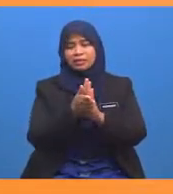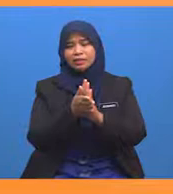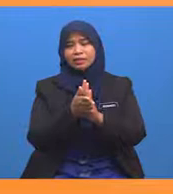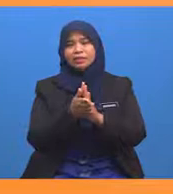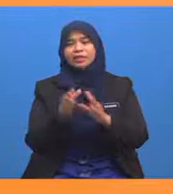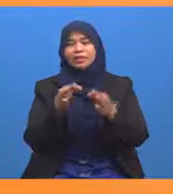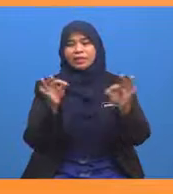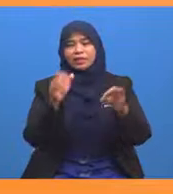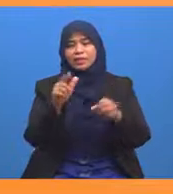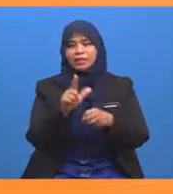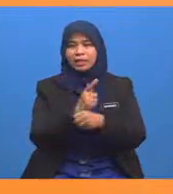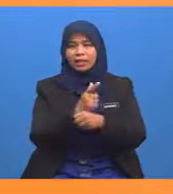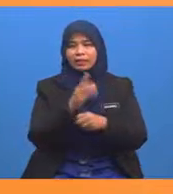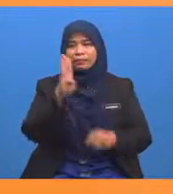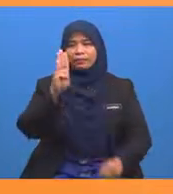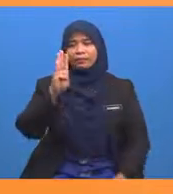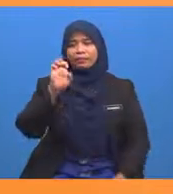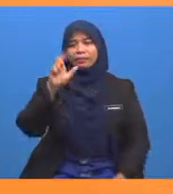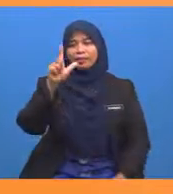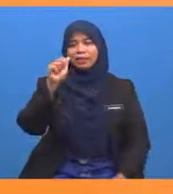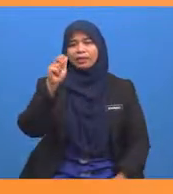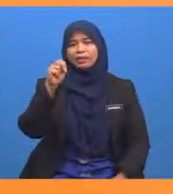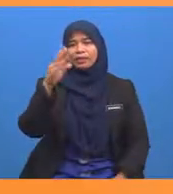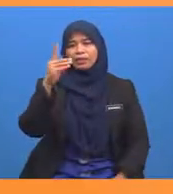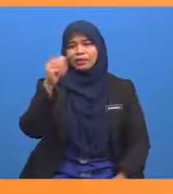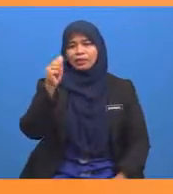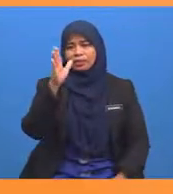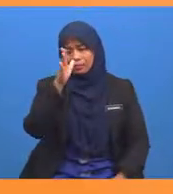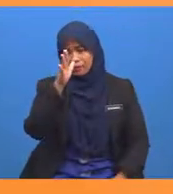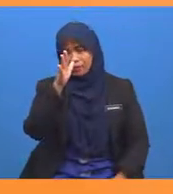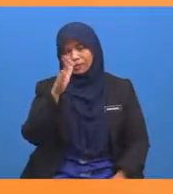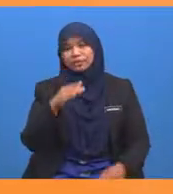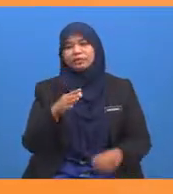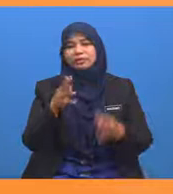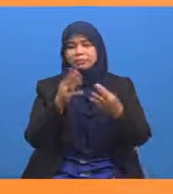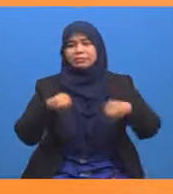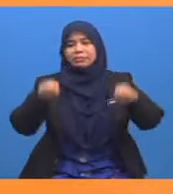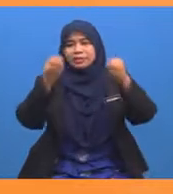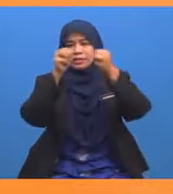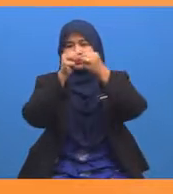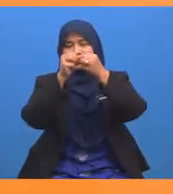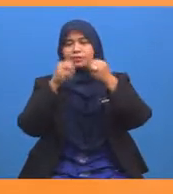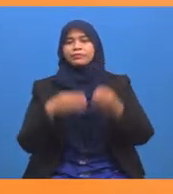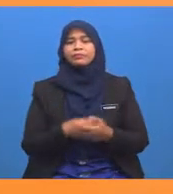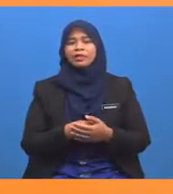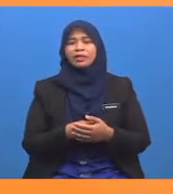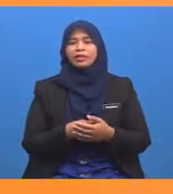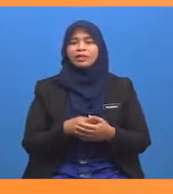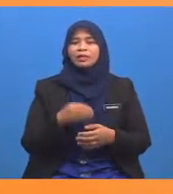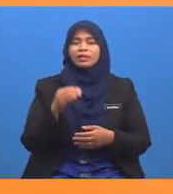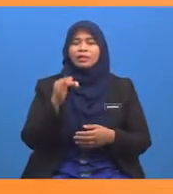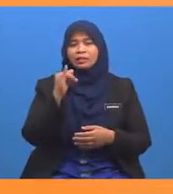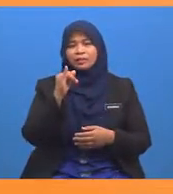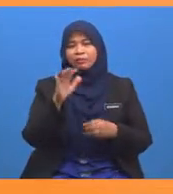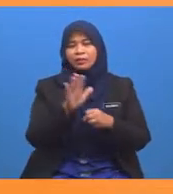lengkap. Belanda, Melaka, masjid. Isikan jawapan yang betul